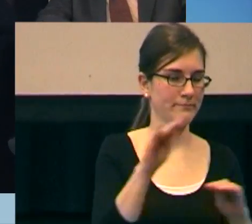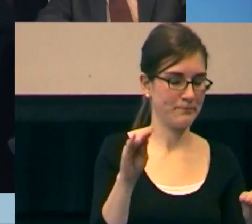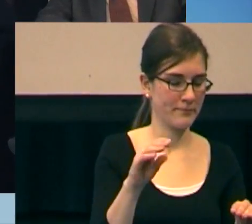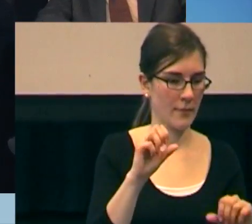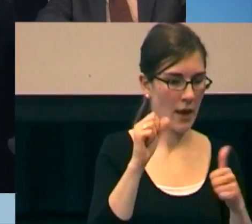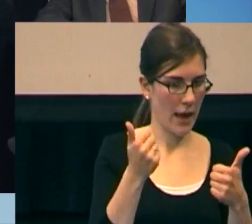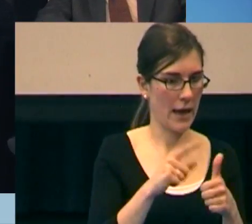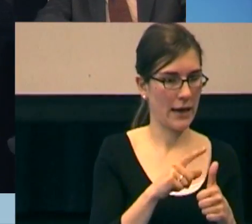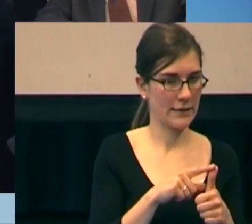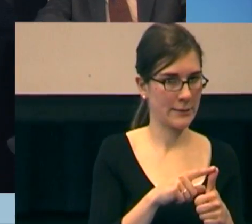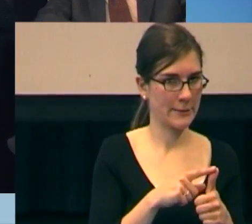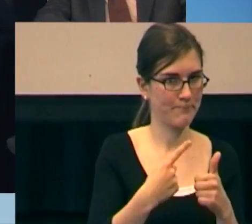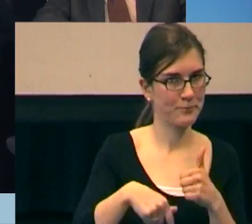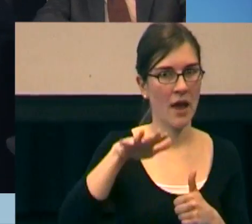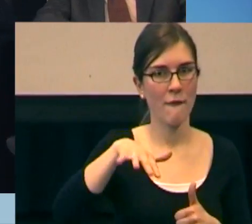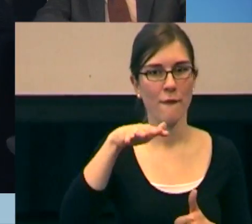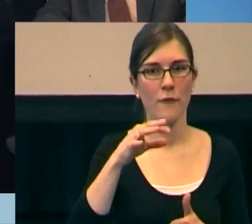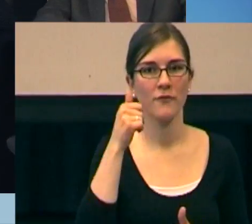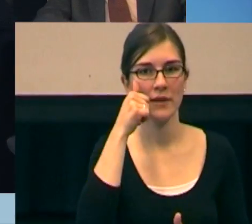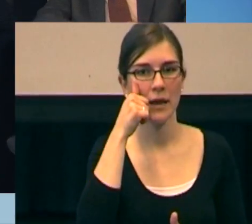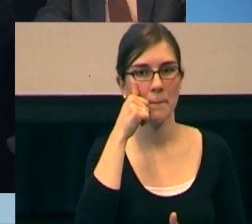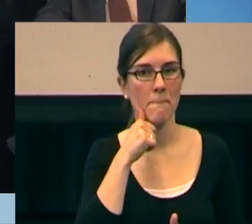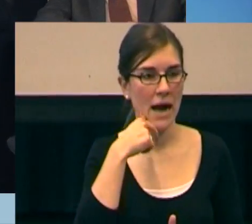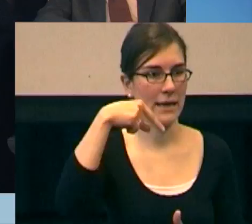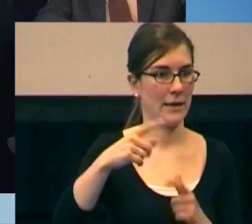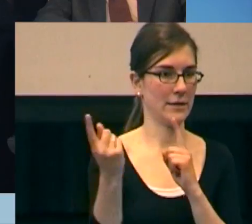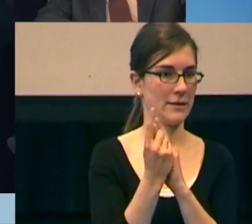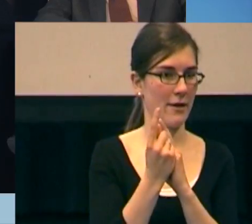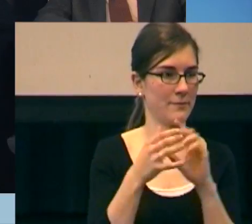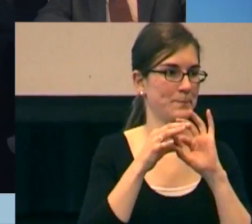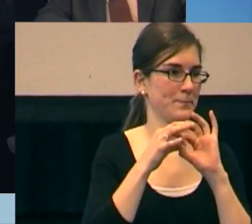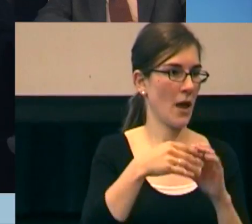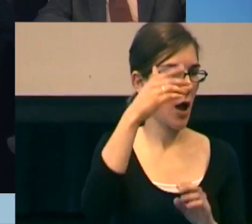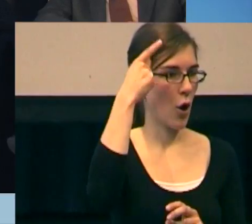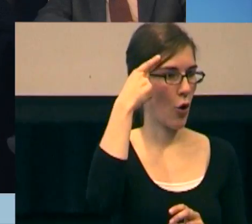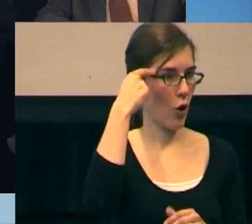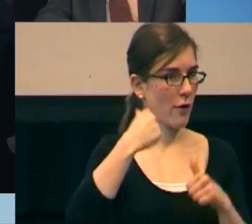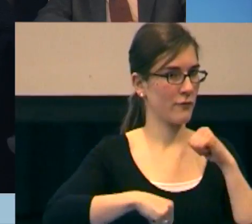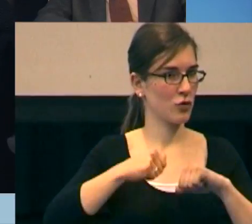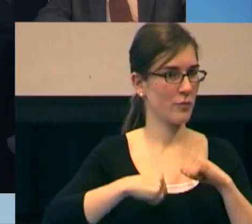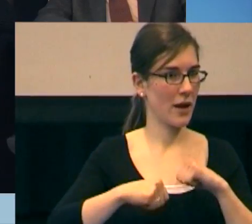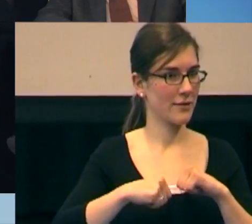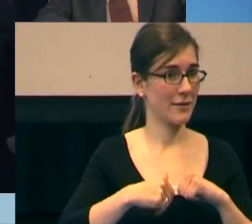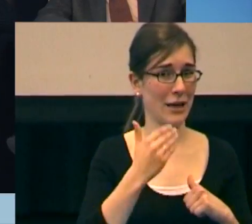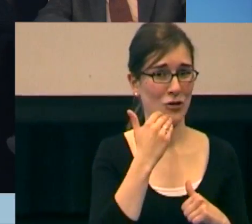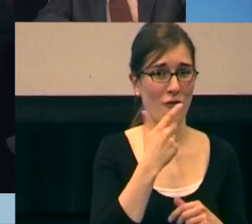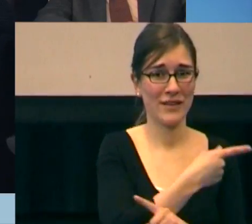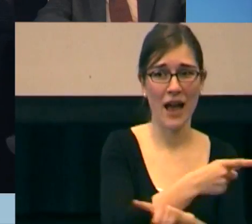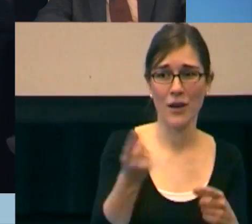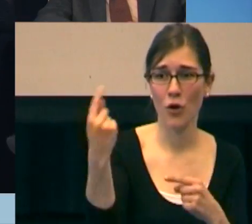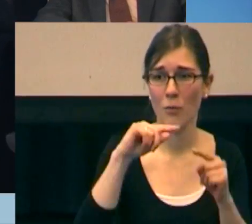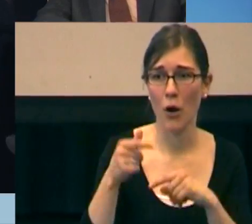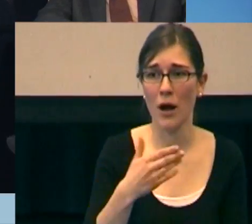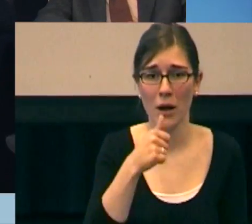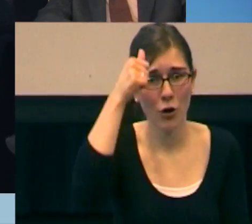dass wir uns am 15. Mai hier wiedersehen zum Thema Kopfschmerz ich hoffe Sie kommen alle ohne Kopfschmerz hierher